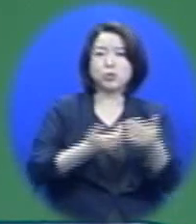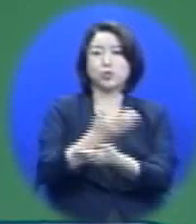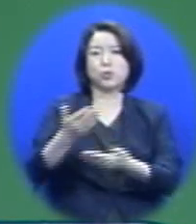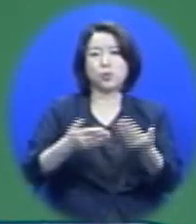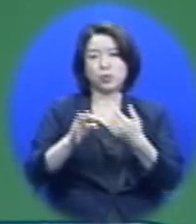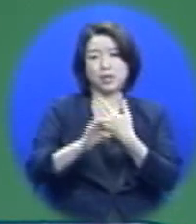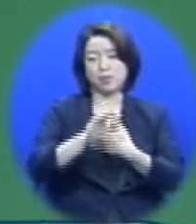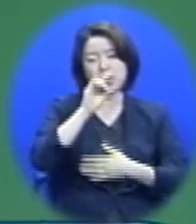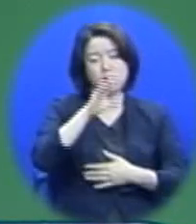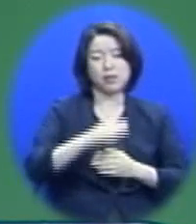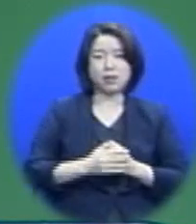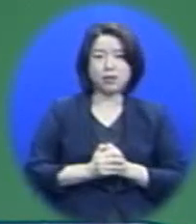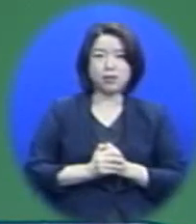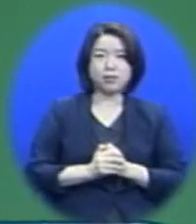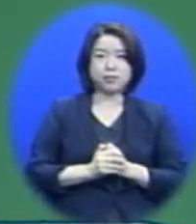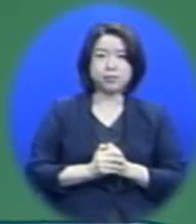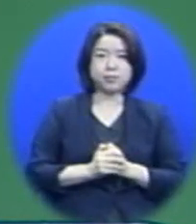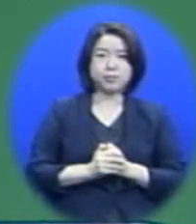됩니다.